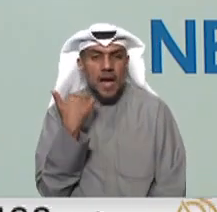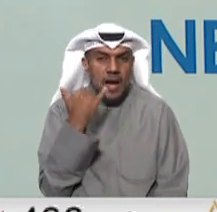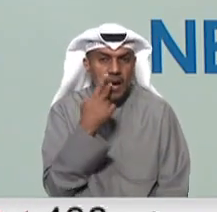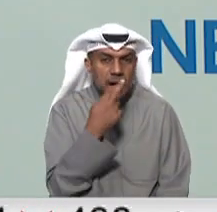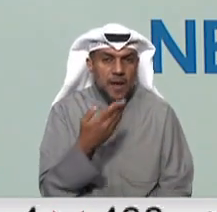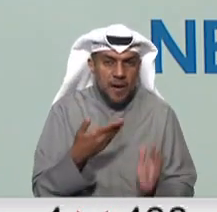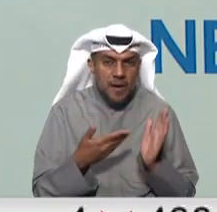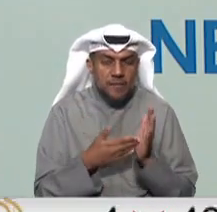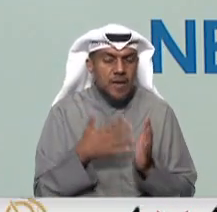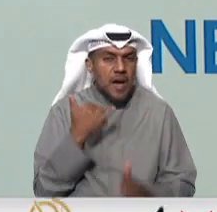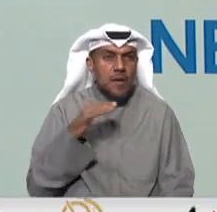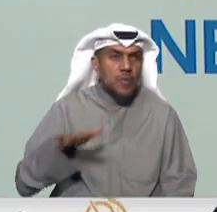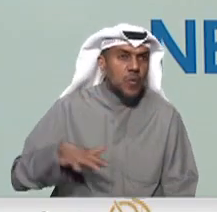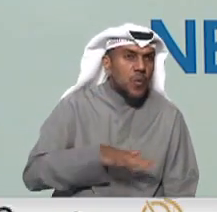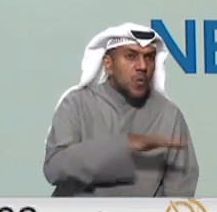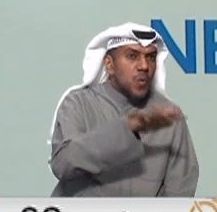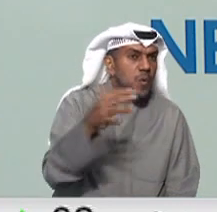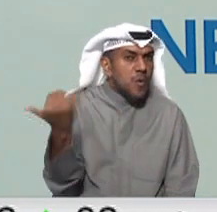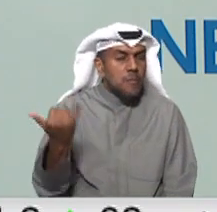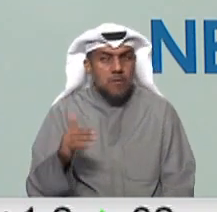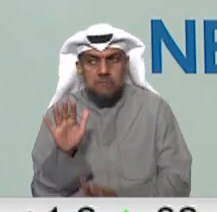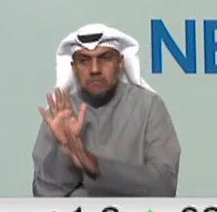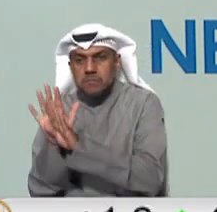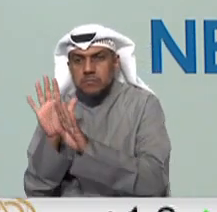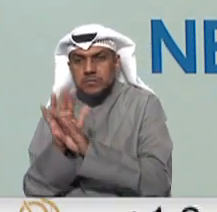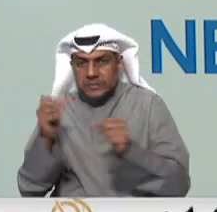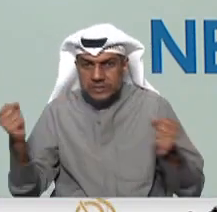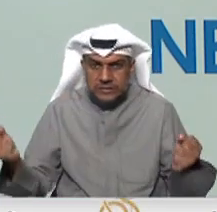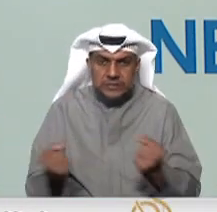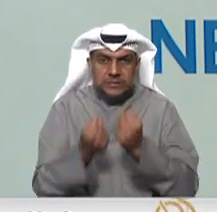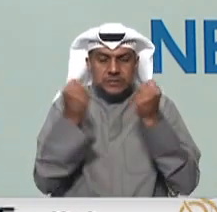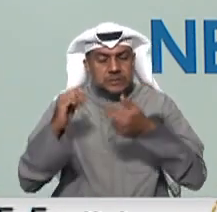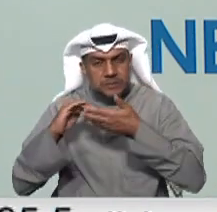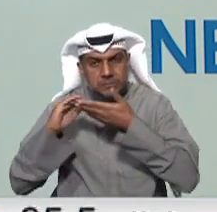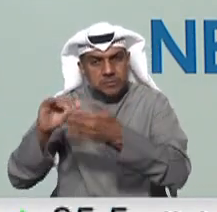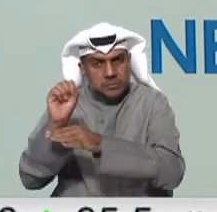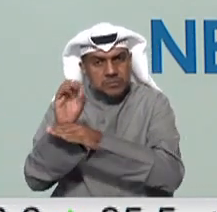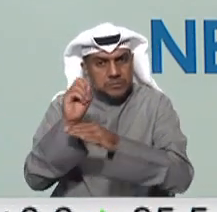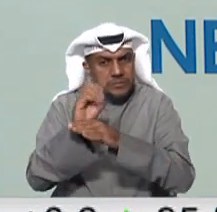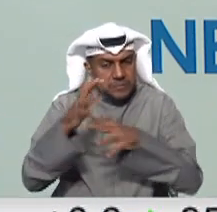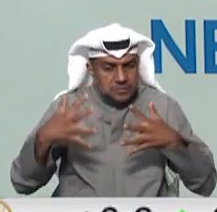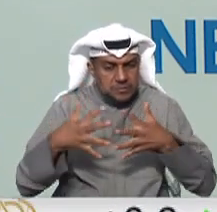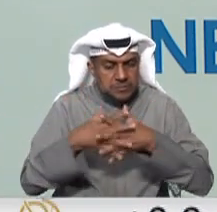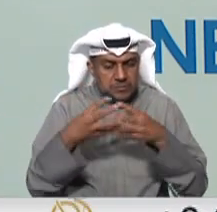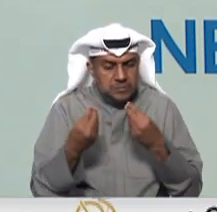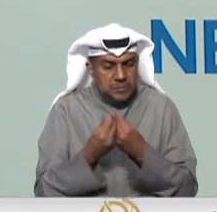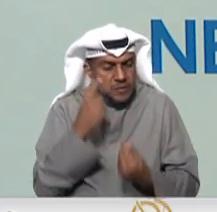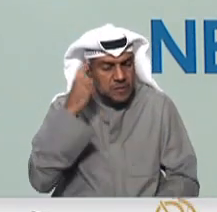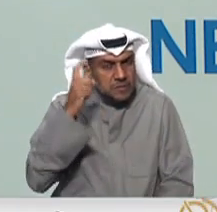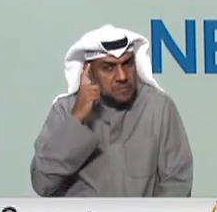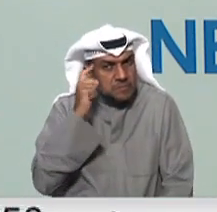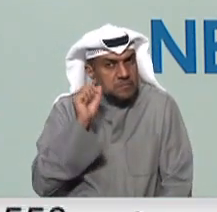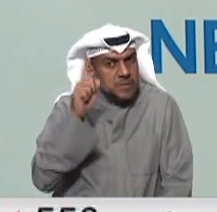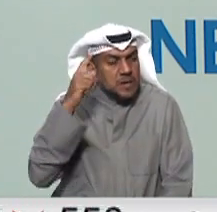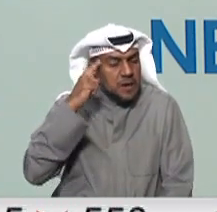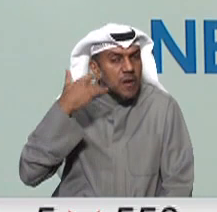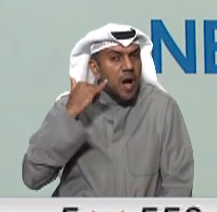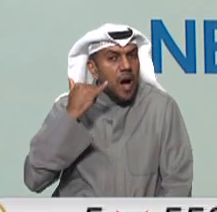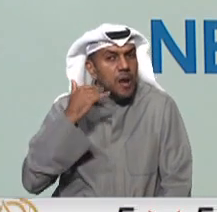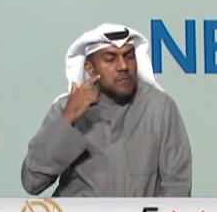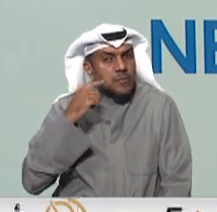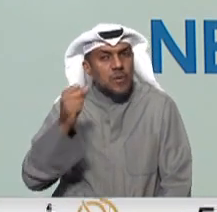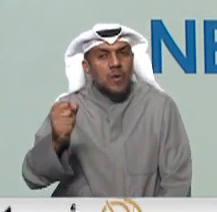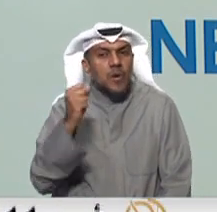الوطن العربي ما هو إلا تشجيع الجهات المعنية على التفكير بشكل استباقي ومستقبلي نحو